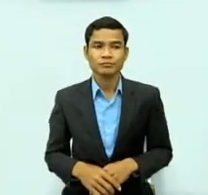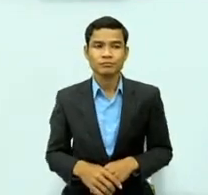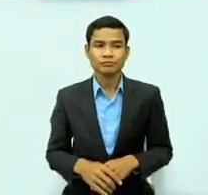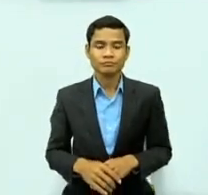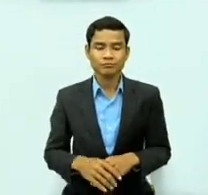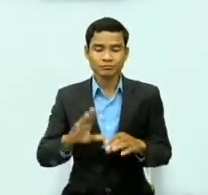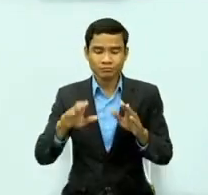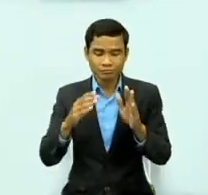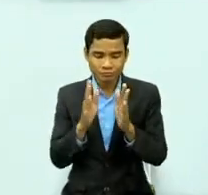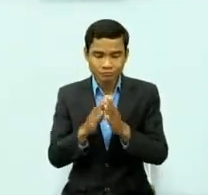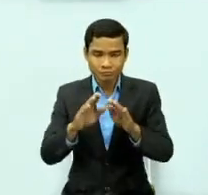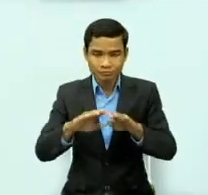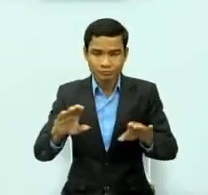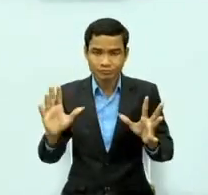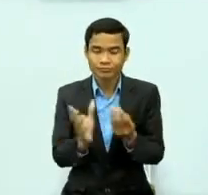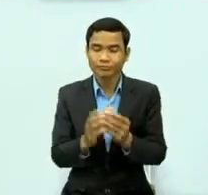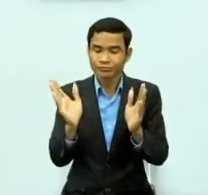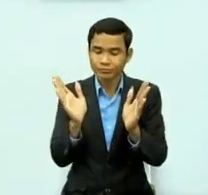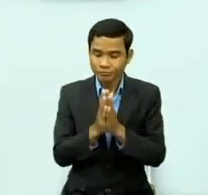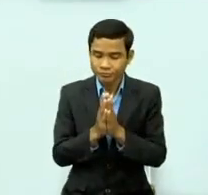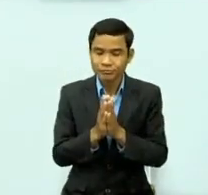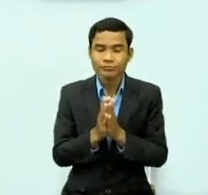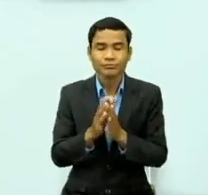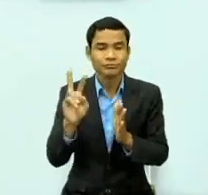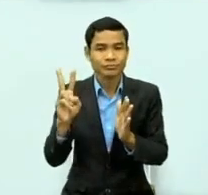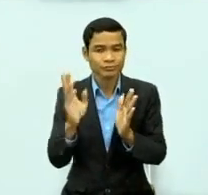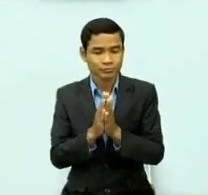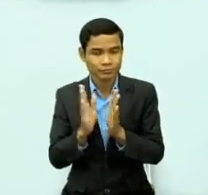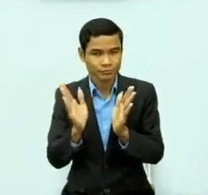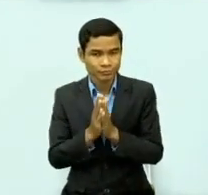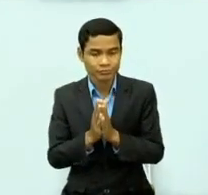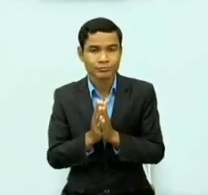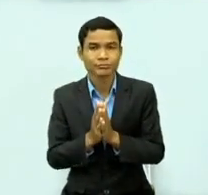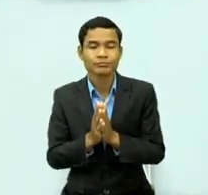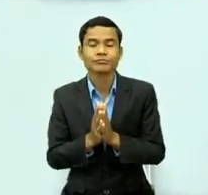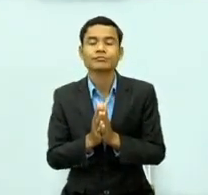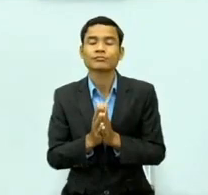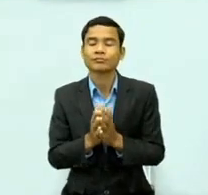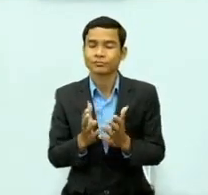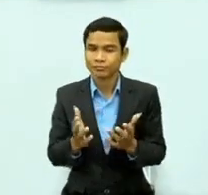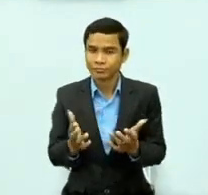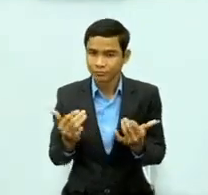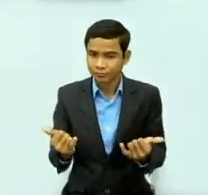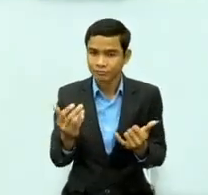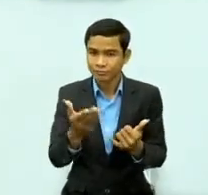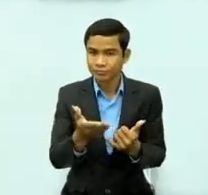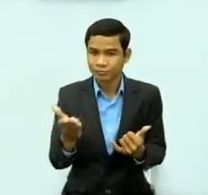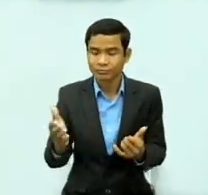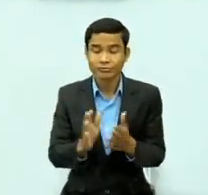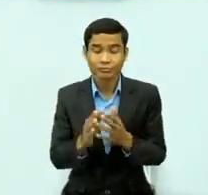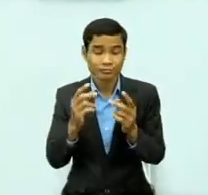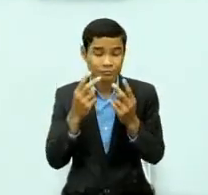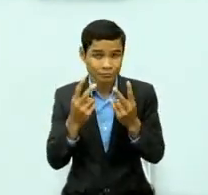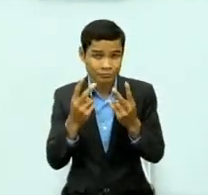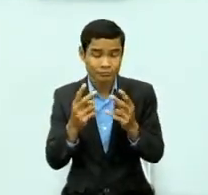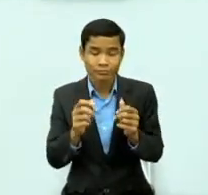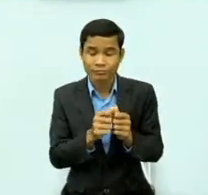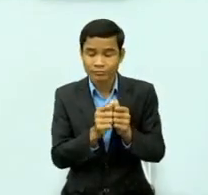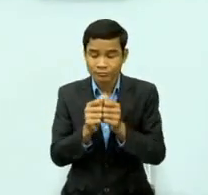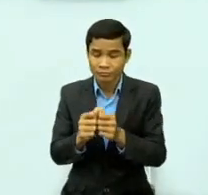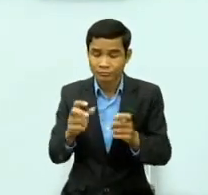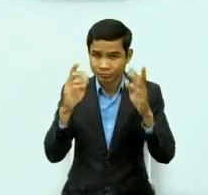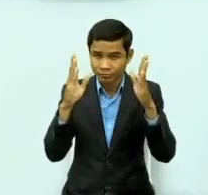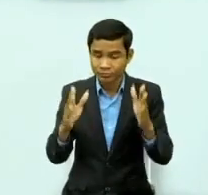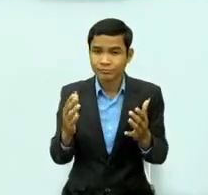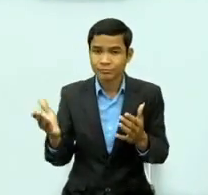អកូនកូនកូនកូនតាក់ដៃម្ដង2ដងចាអញ្ចឹងកូនផ្ទៀងផ្ទាត់ជាមួយអ្នកគ្រូអំបញ្ញមិញនេះ